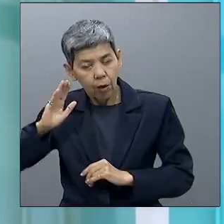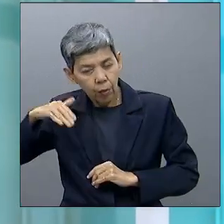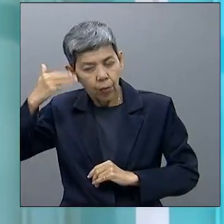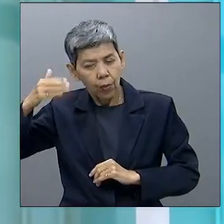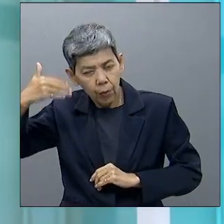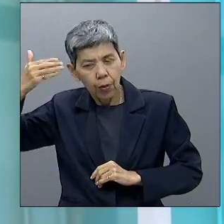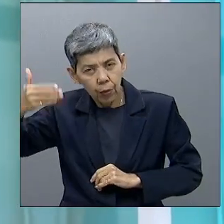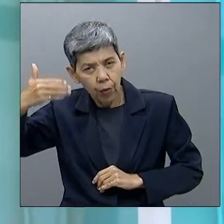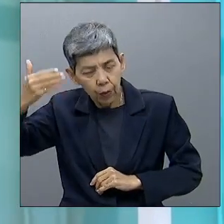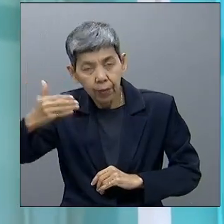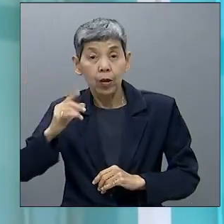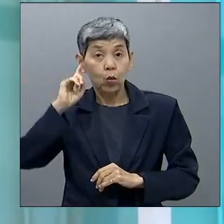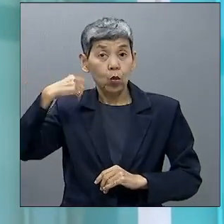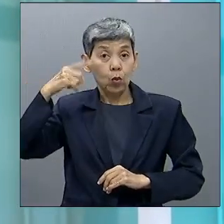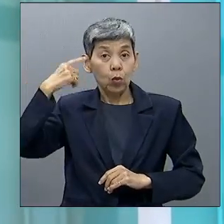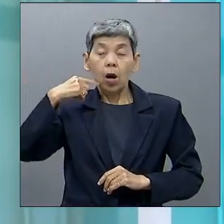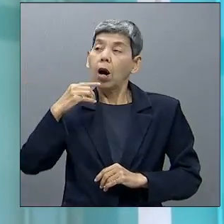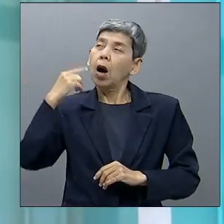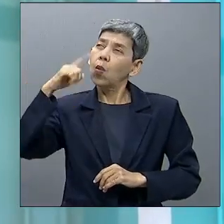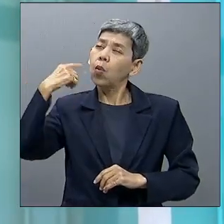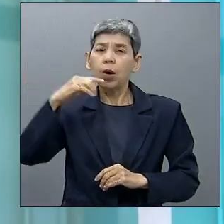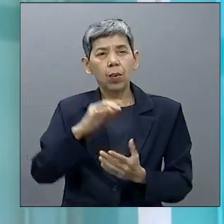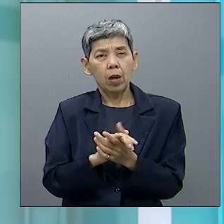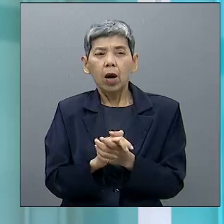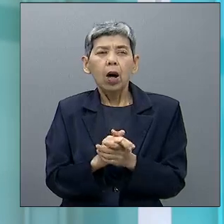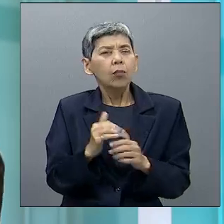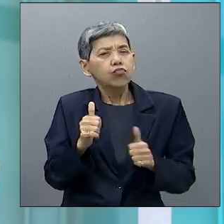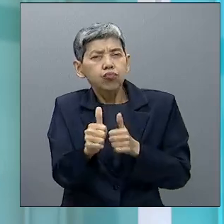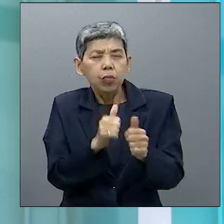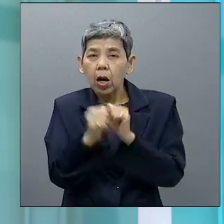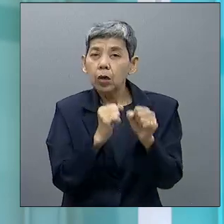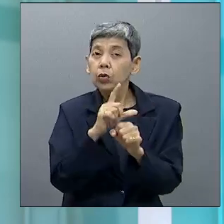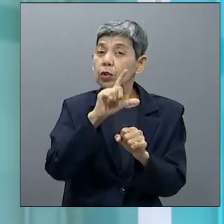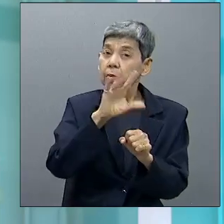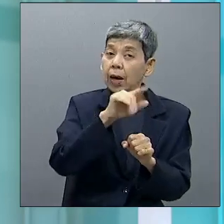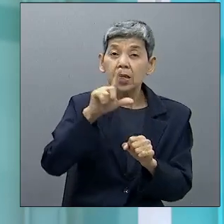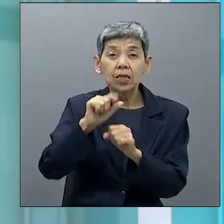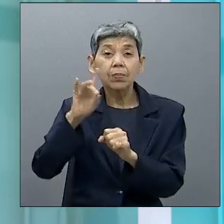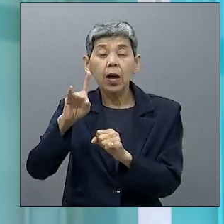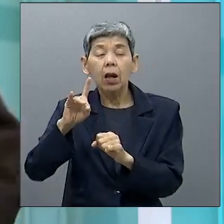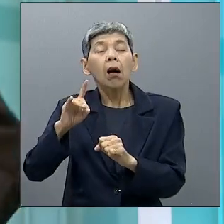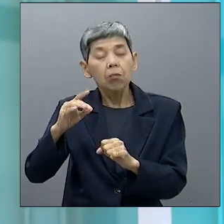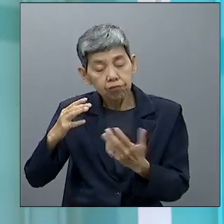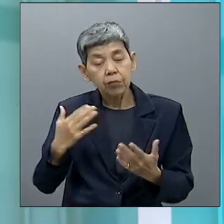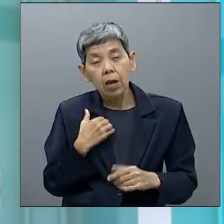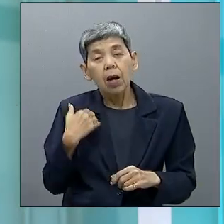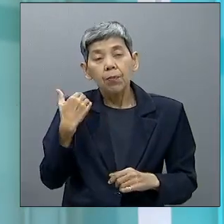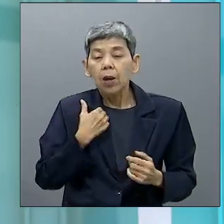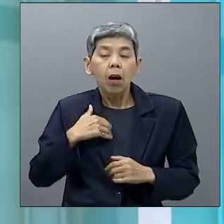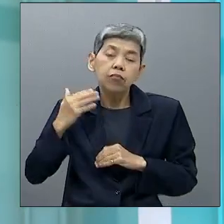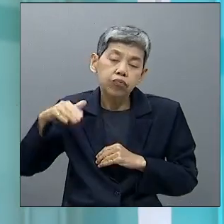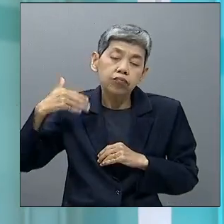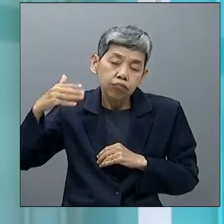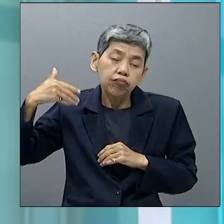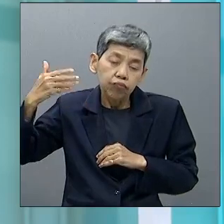ไปเนี่ยผู้หญิงเนี่ยโดยมากอายุพอการประกวดทั่วๆไปอายุถึง25หรือ28พอวันเวลาผ่านไปก็ผ่านเลยไปอะ